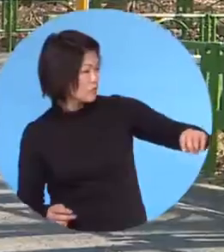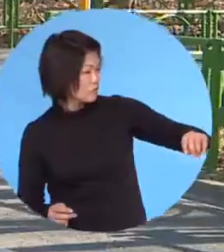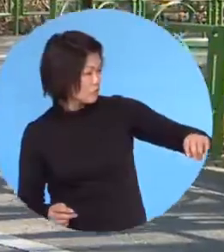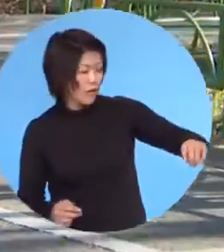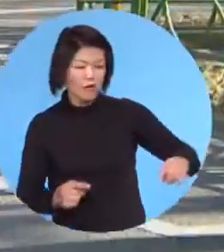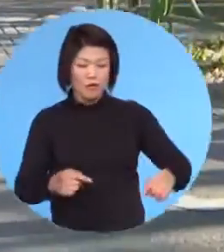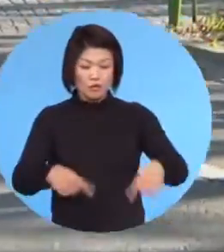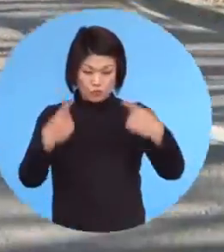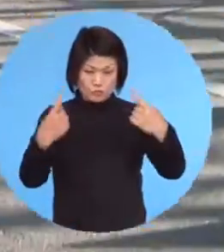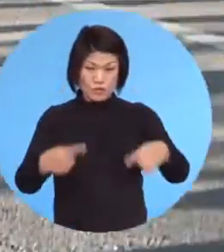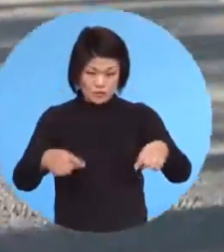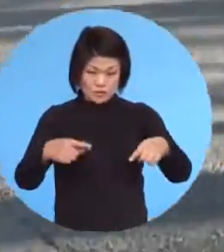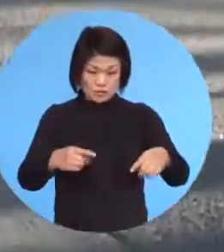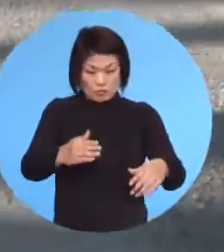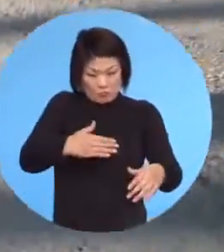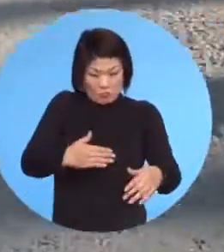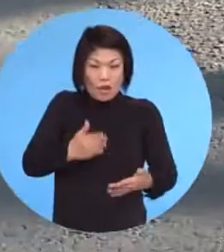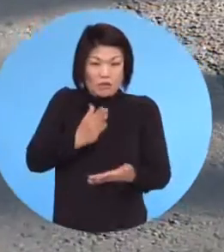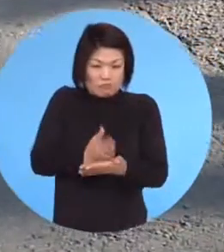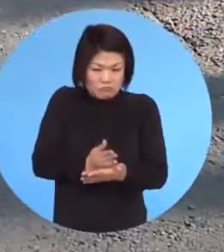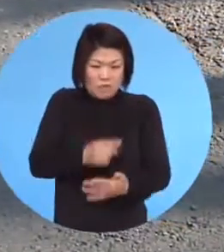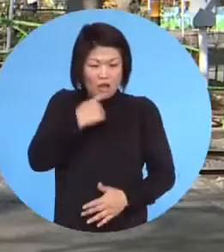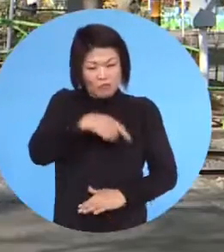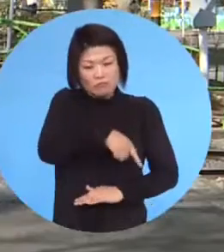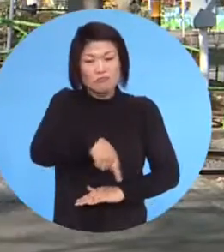切の前には一時停止もありますよ。